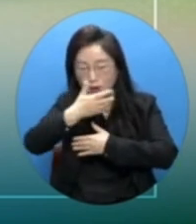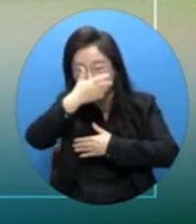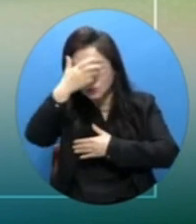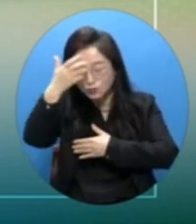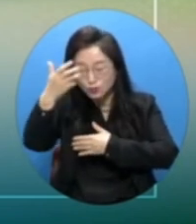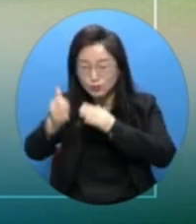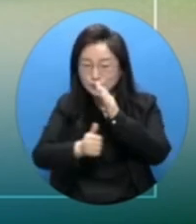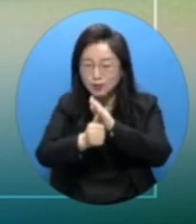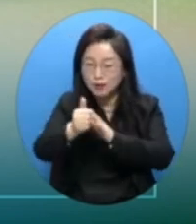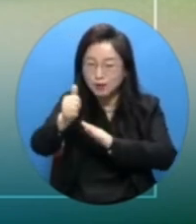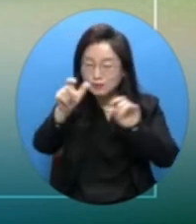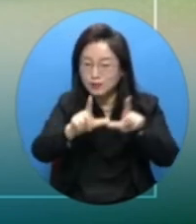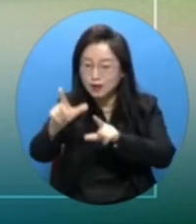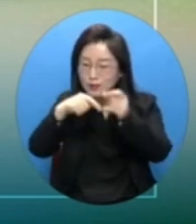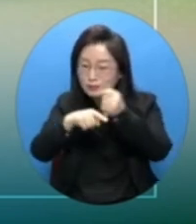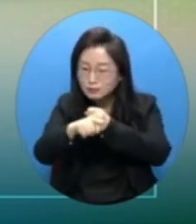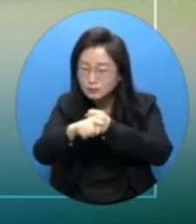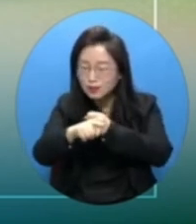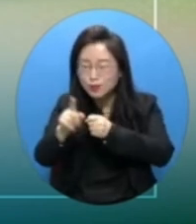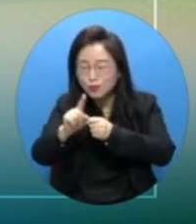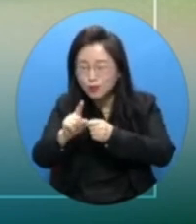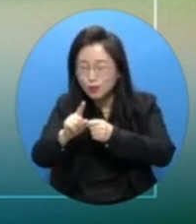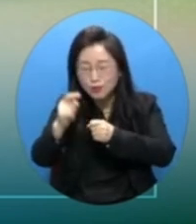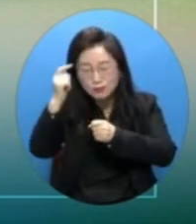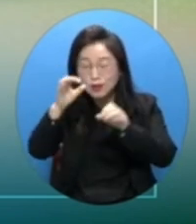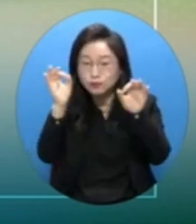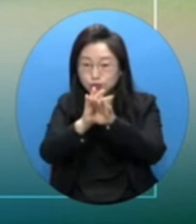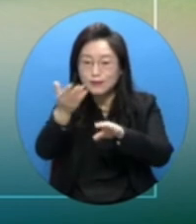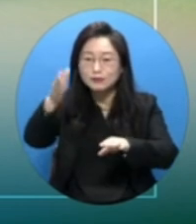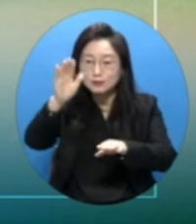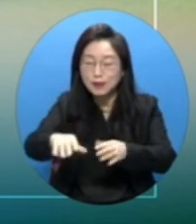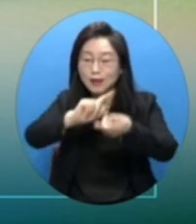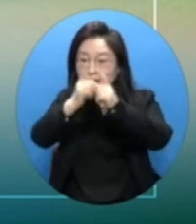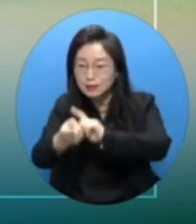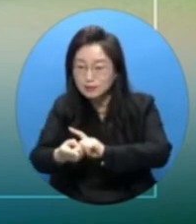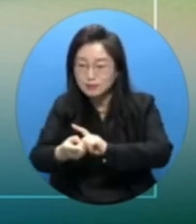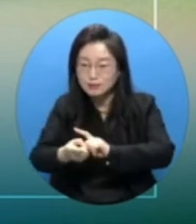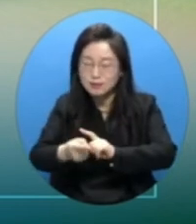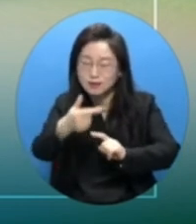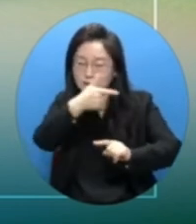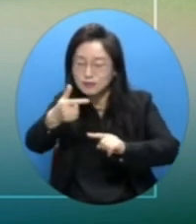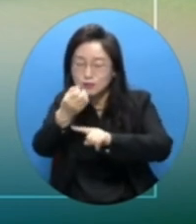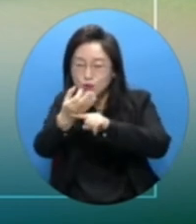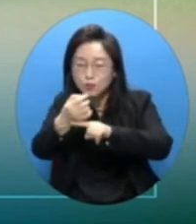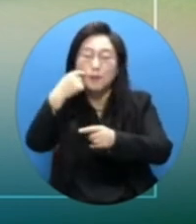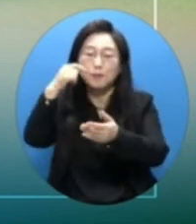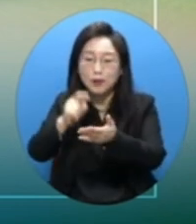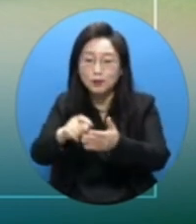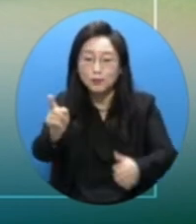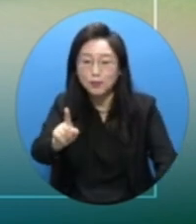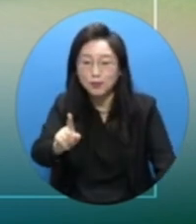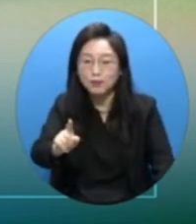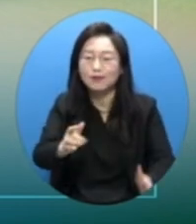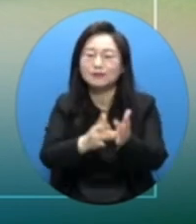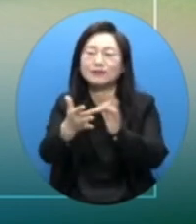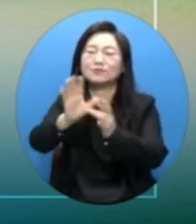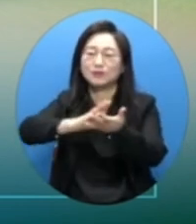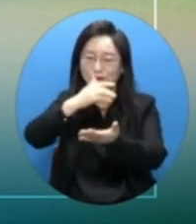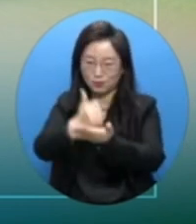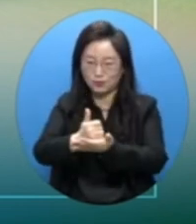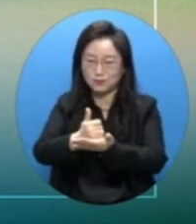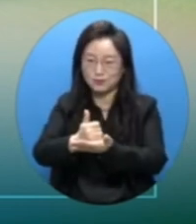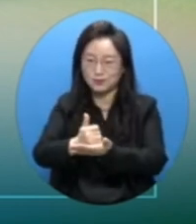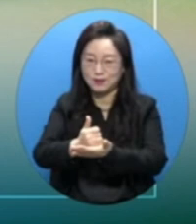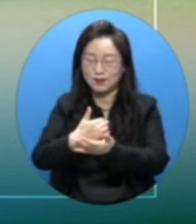삶의 의미를 빼앗아 갔습니다 대신에 인생에서 가장 큰 보물을 발견하게 해 주었습니다 그 부모는 바로 예수 그리스도입니다